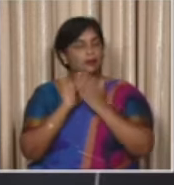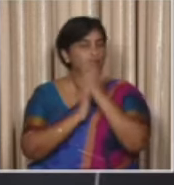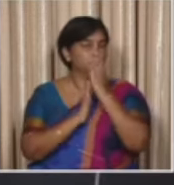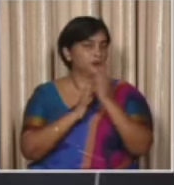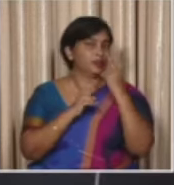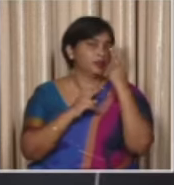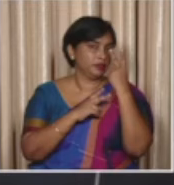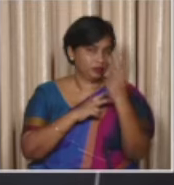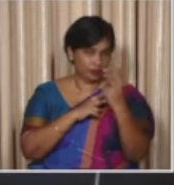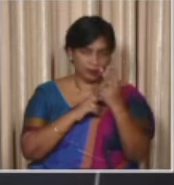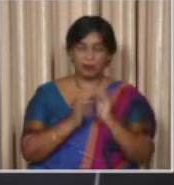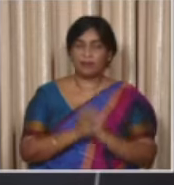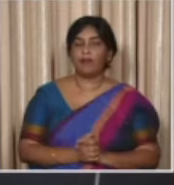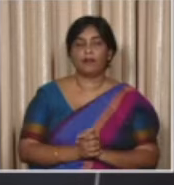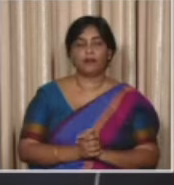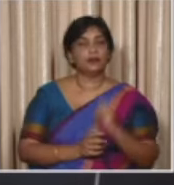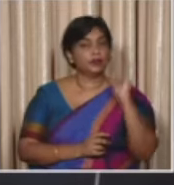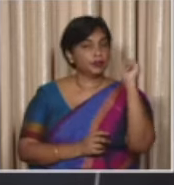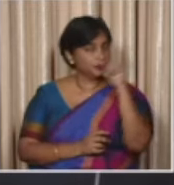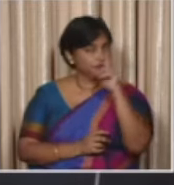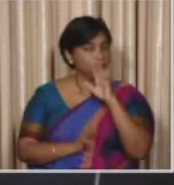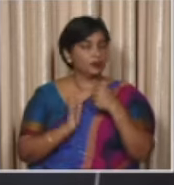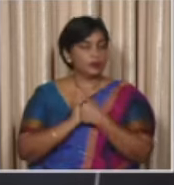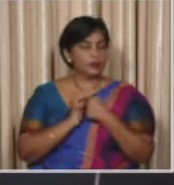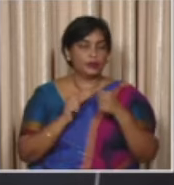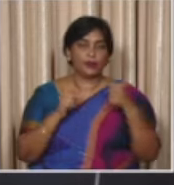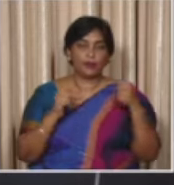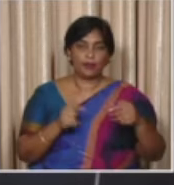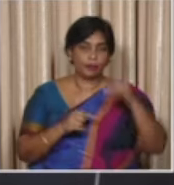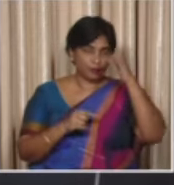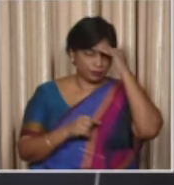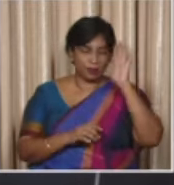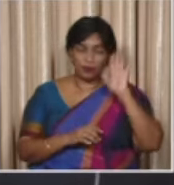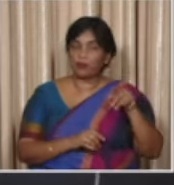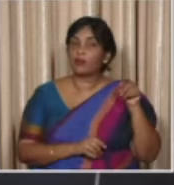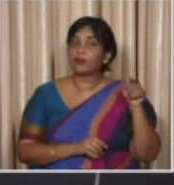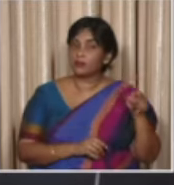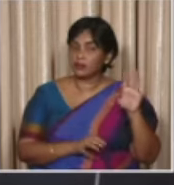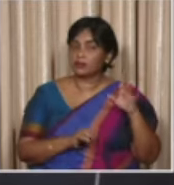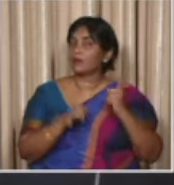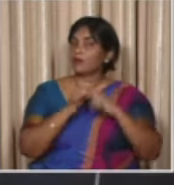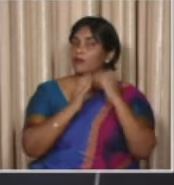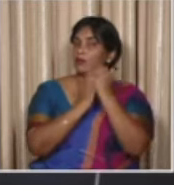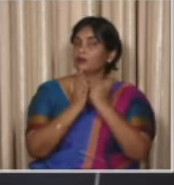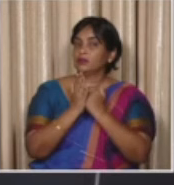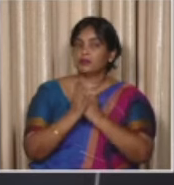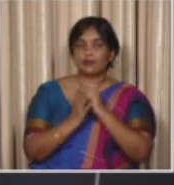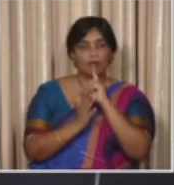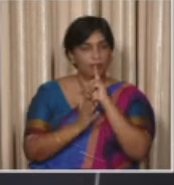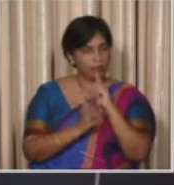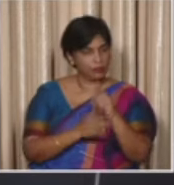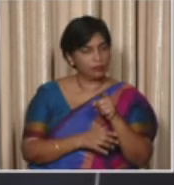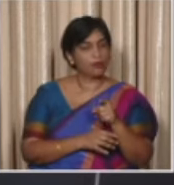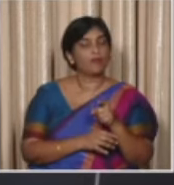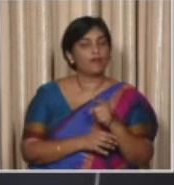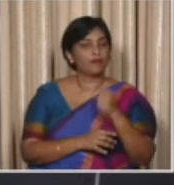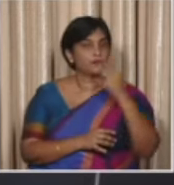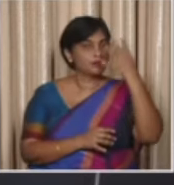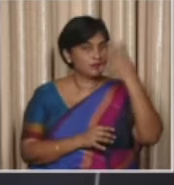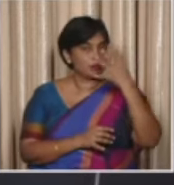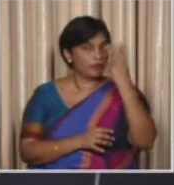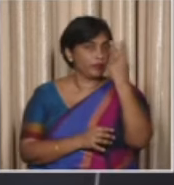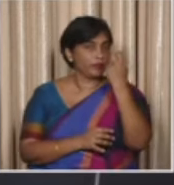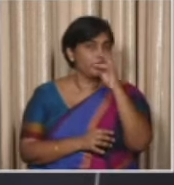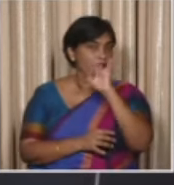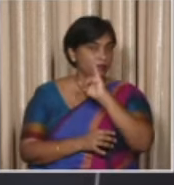ගරු කතානායකතුමනි. පළවෙනි එක තමයි ගරු විපක්ෂ නායකතුමා එතුමාගේ ප්‍රශ්නාවලියම සඳහන් කරපු